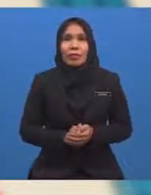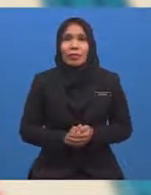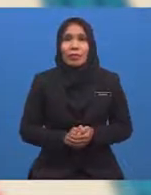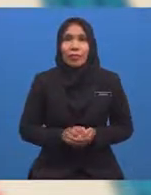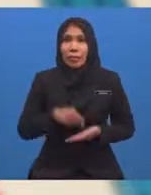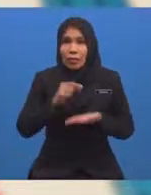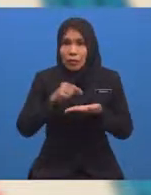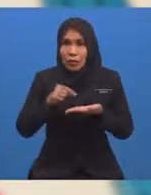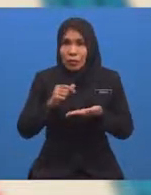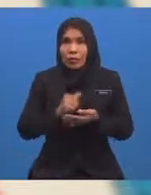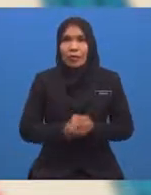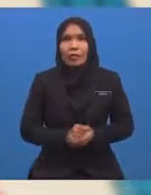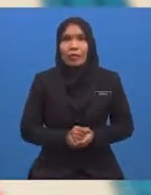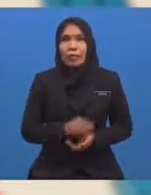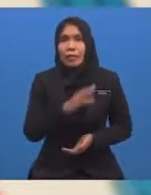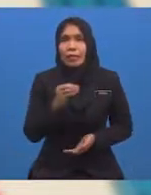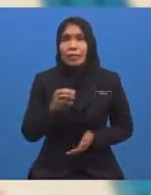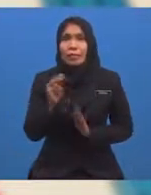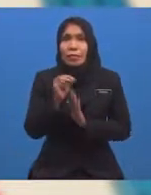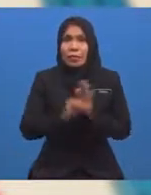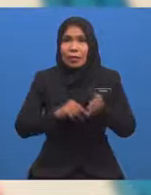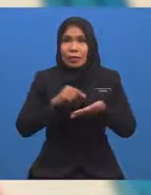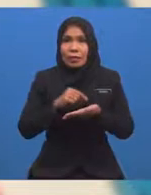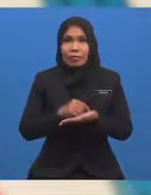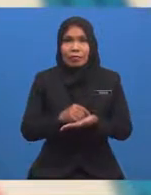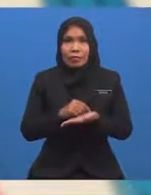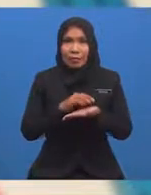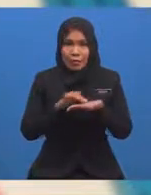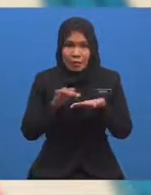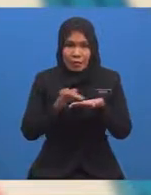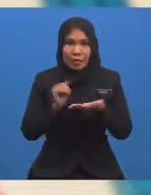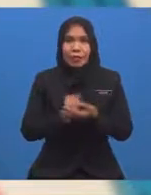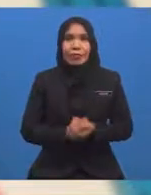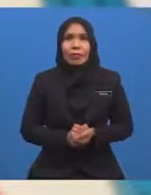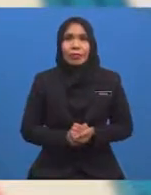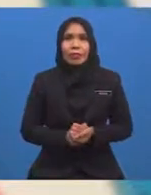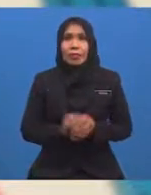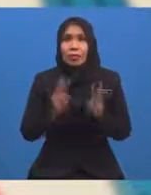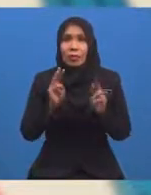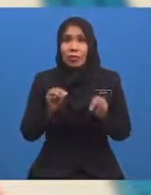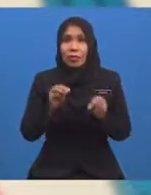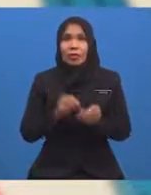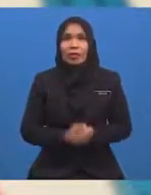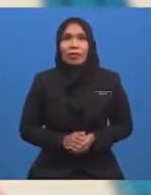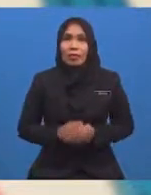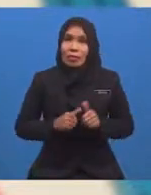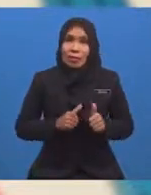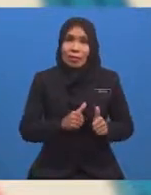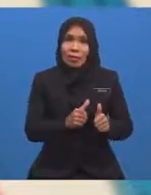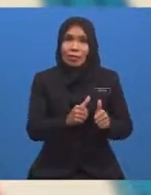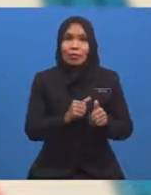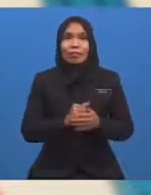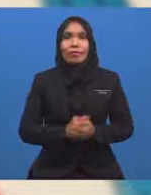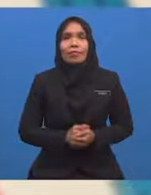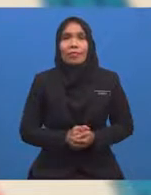menulis dan membaca murid-murid wajib mengikut turutan yang